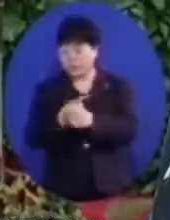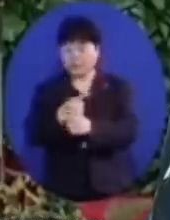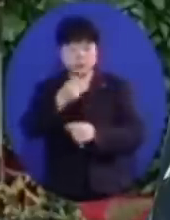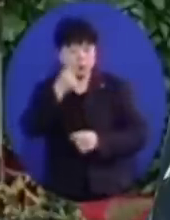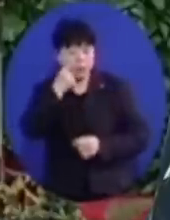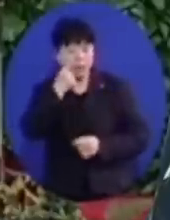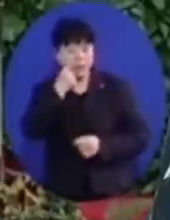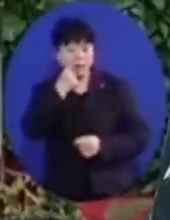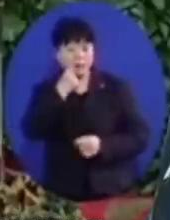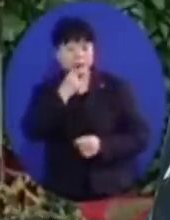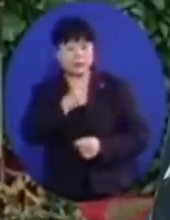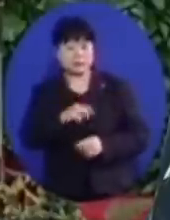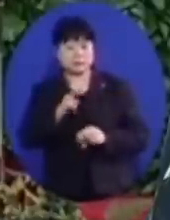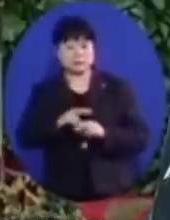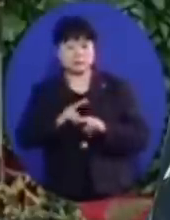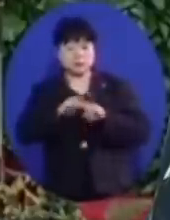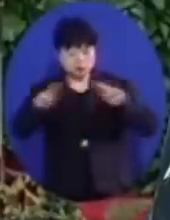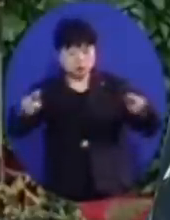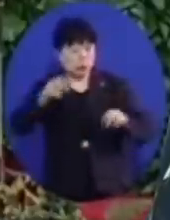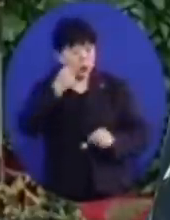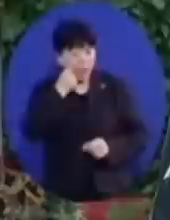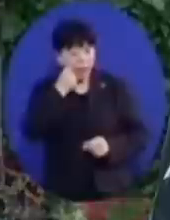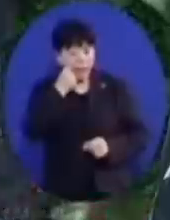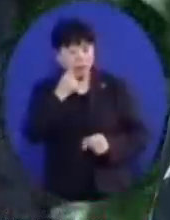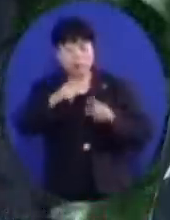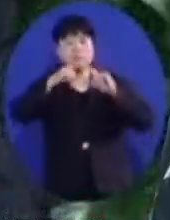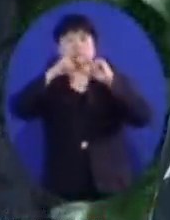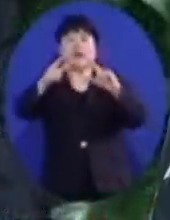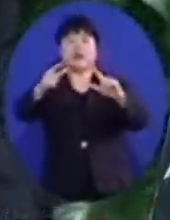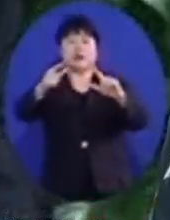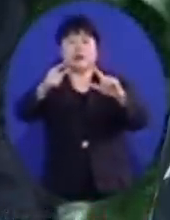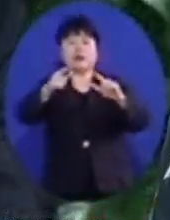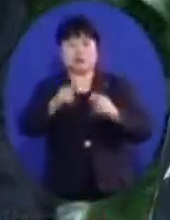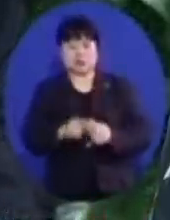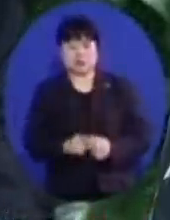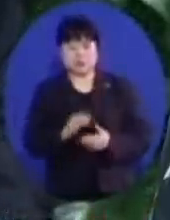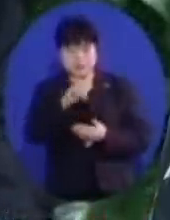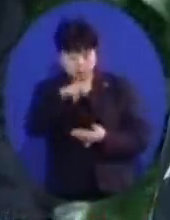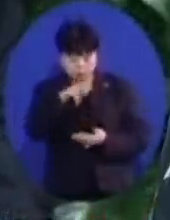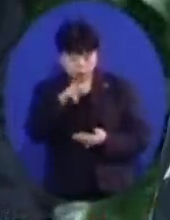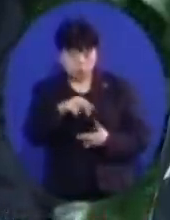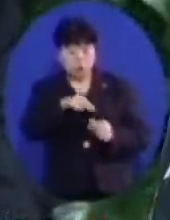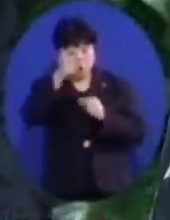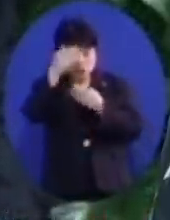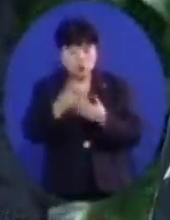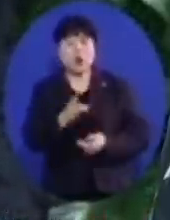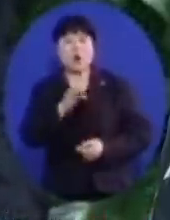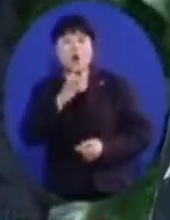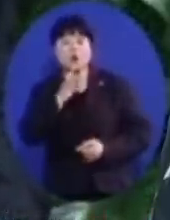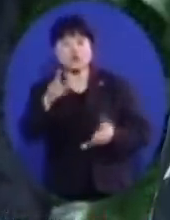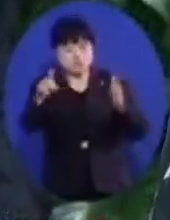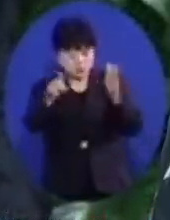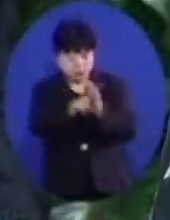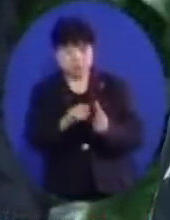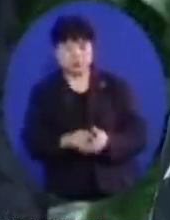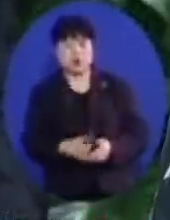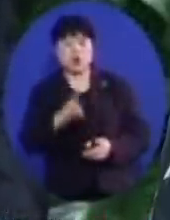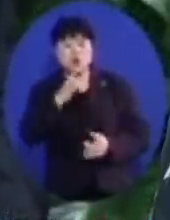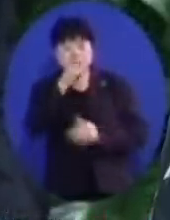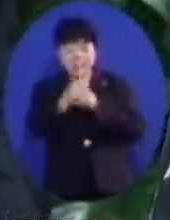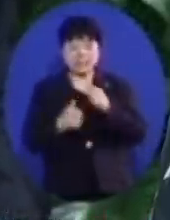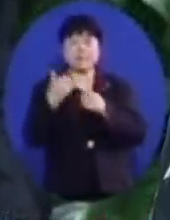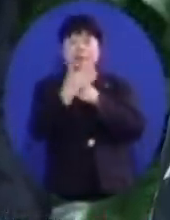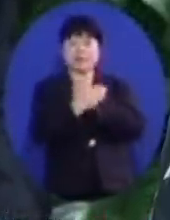없고 치유할 수 없다고 단호하게 말했습니다 맞습니다 성경은 우리의 구원은 오직 믿음으로 오직